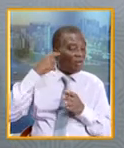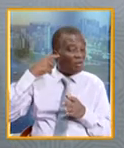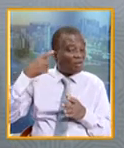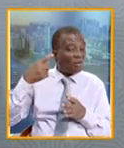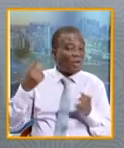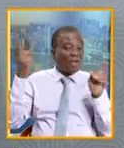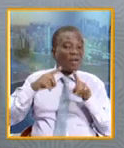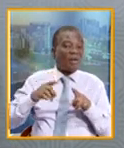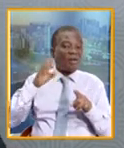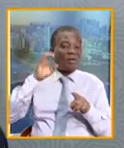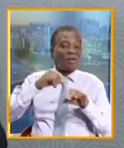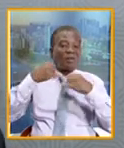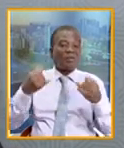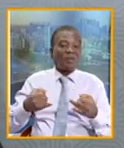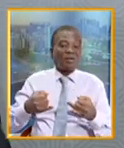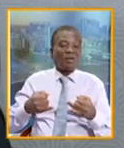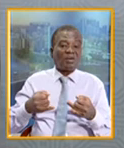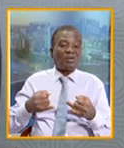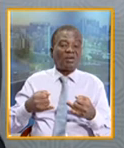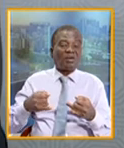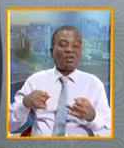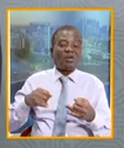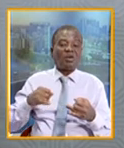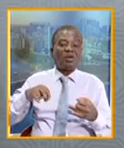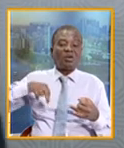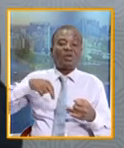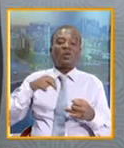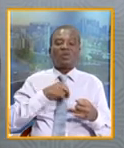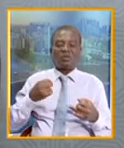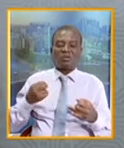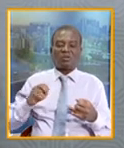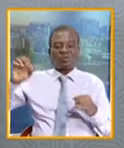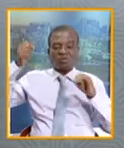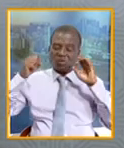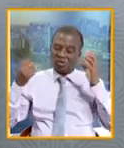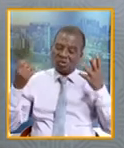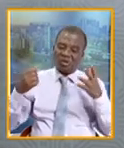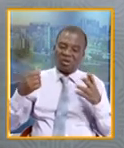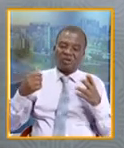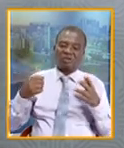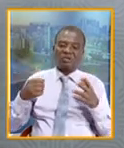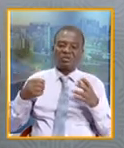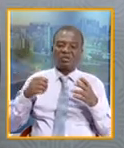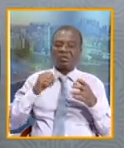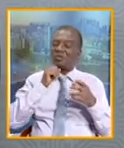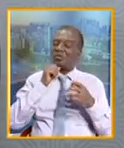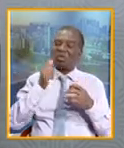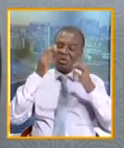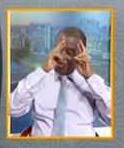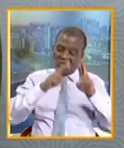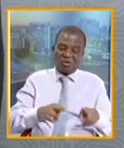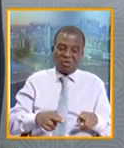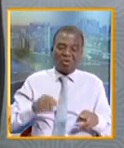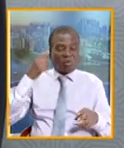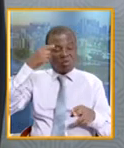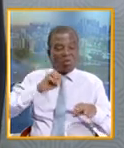leur conférence de presse, nous désobéissons, nous agissons pour obliger le gouvernement à venir discuter avec